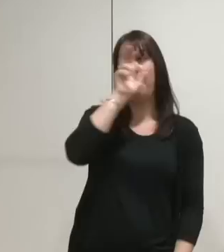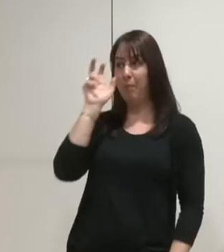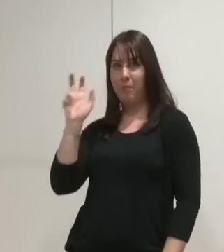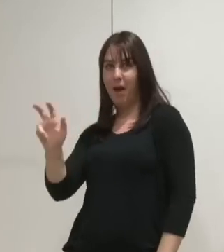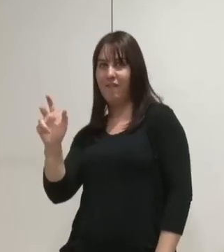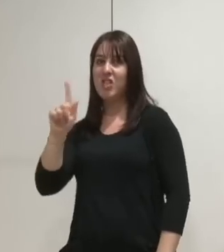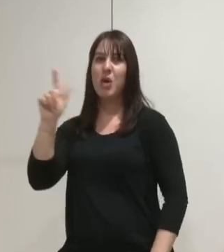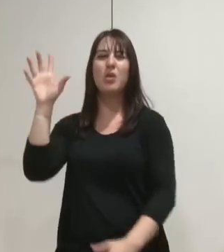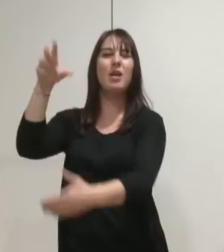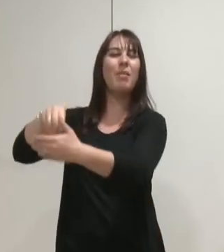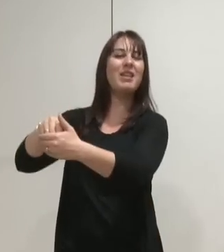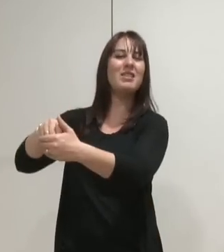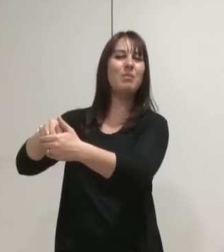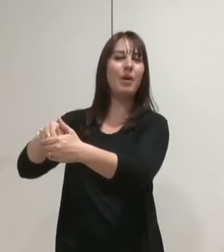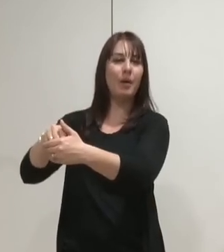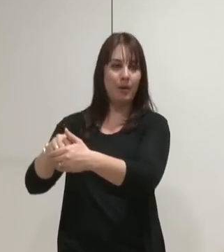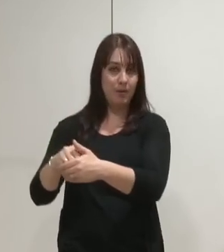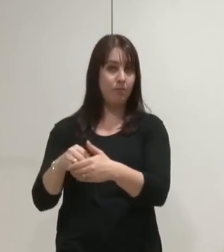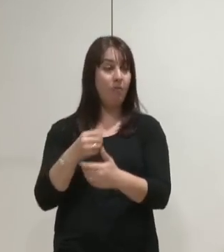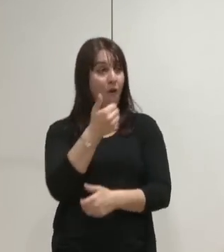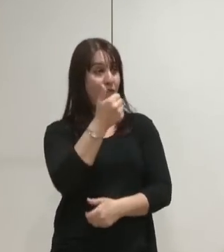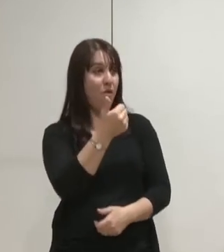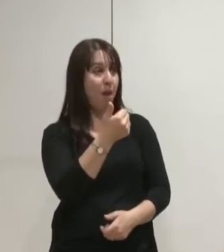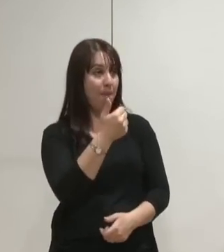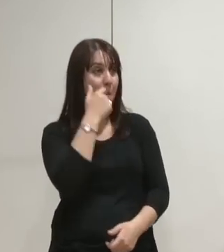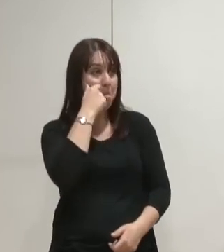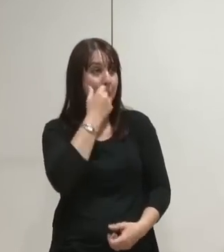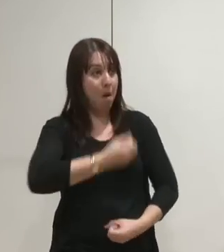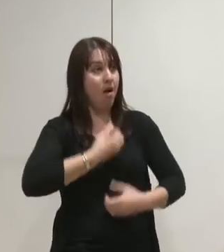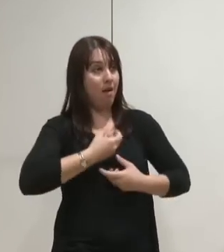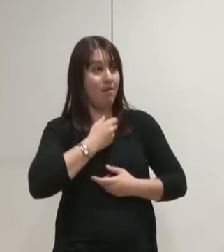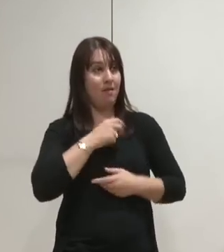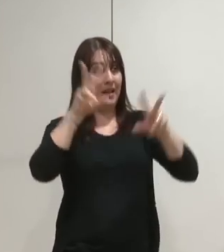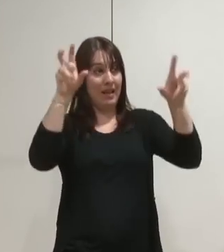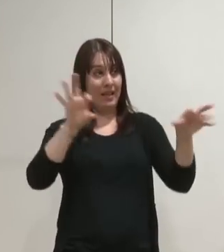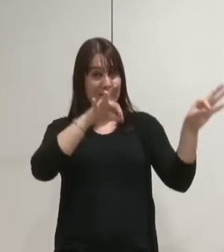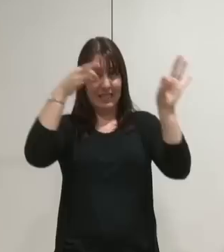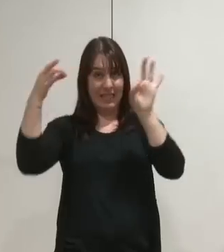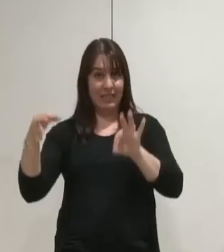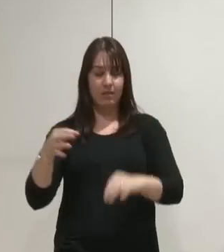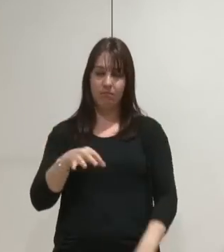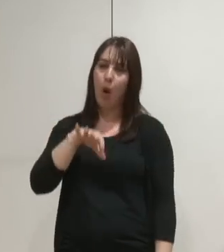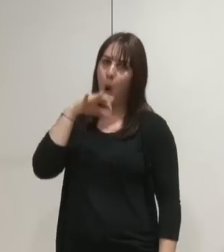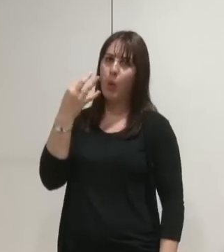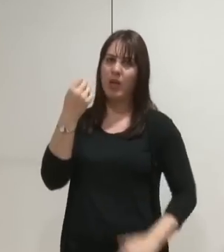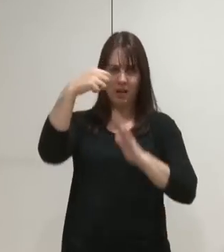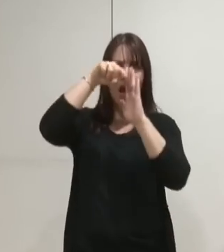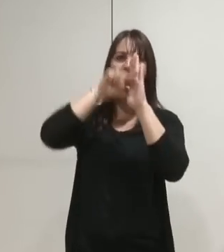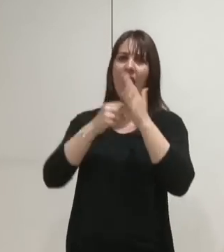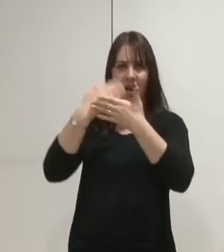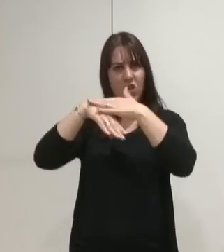appartient GEG dans votre bouche je cite oui il y a Dr règles dans un appel